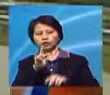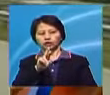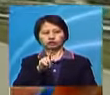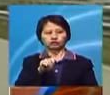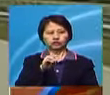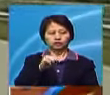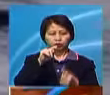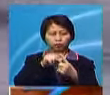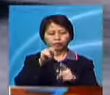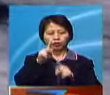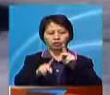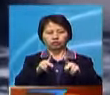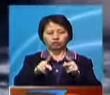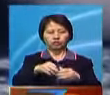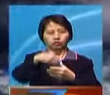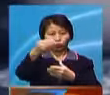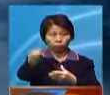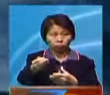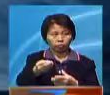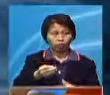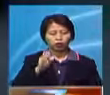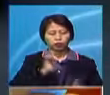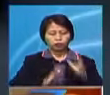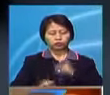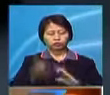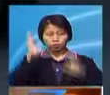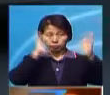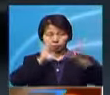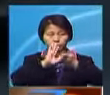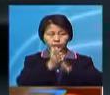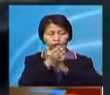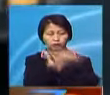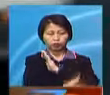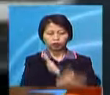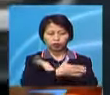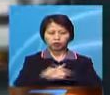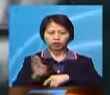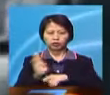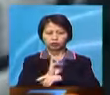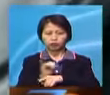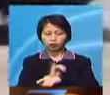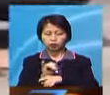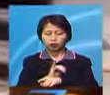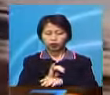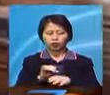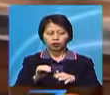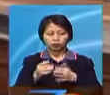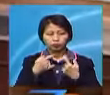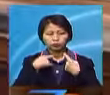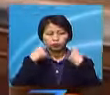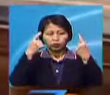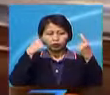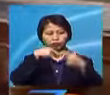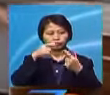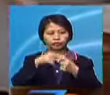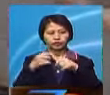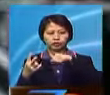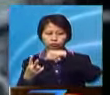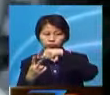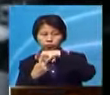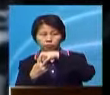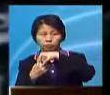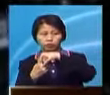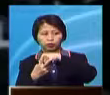RTM kepada umum. Aspirasi Malaysia untuk menjadi negara perindustrian terlaksana apabila Perusahaan Automobil